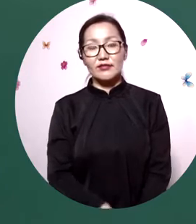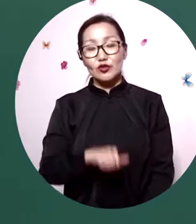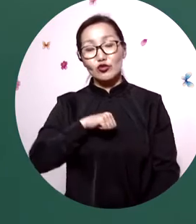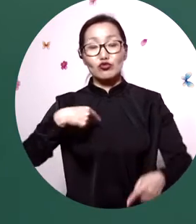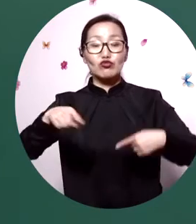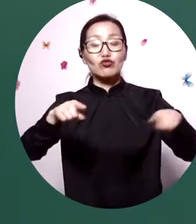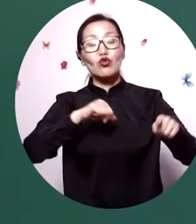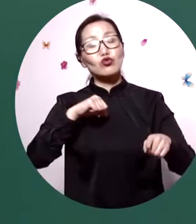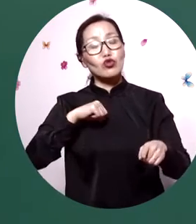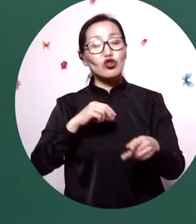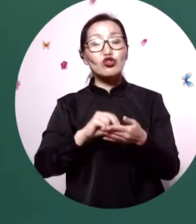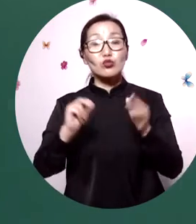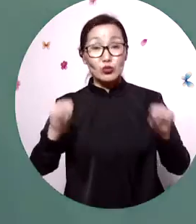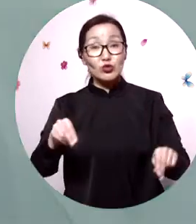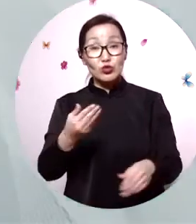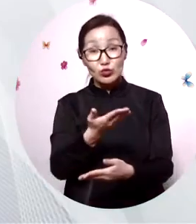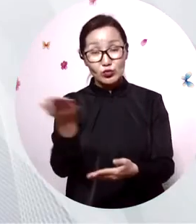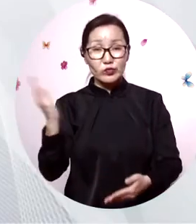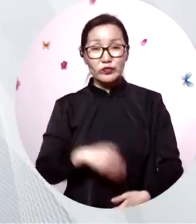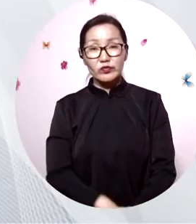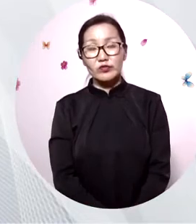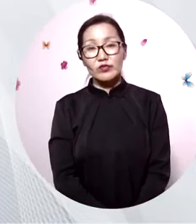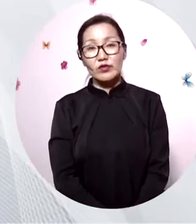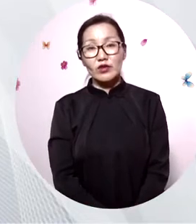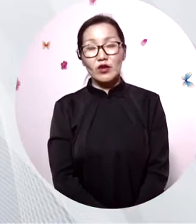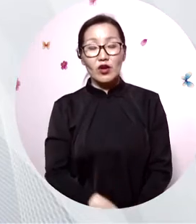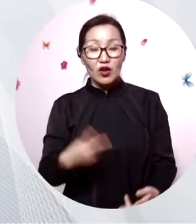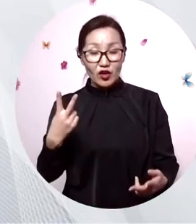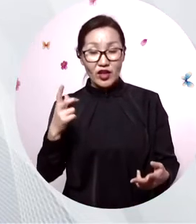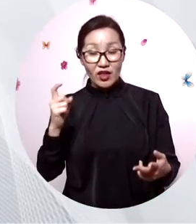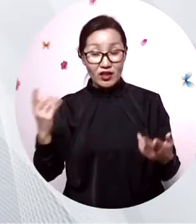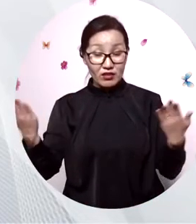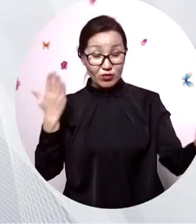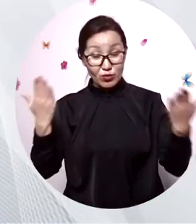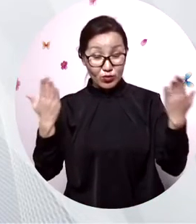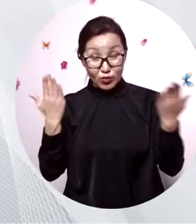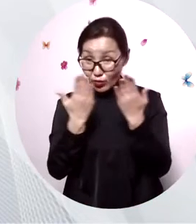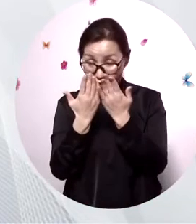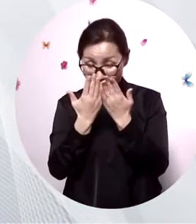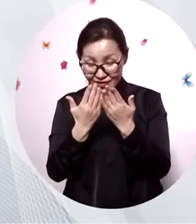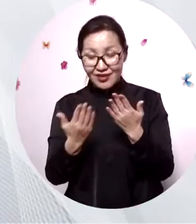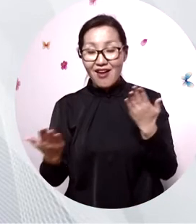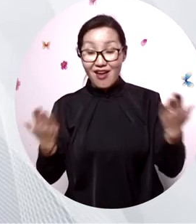За өөрсдихөөрөө хийж болно те. Хоёр ихийг уншиж харьцуулснаа шалгацгаая.